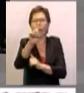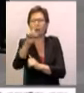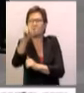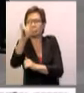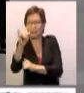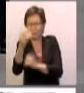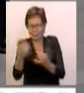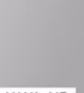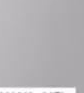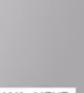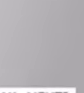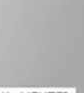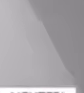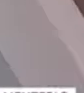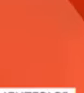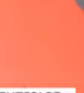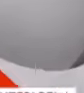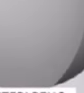Baik.